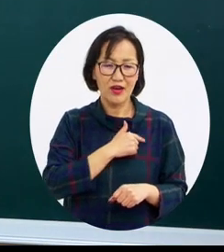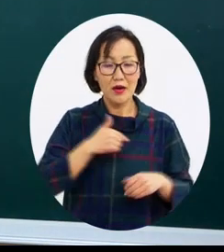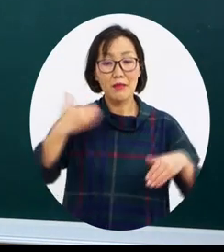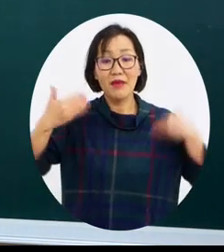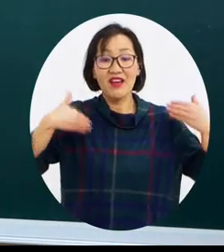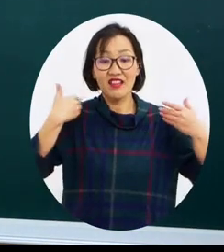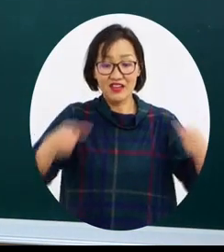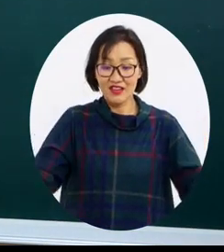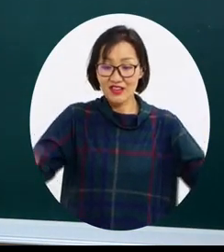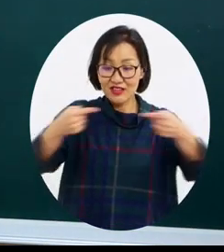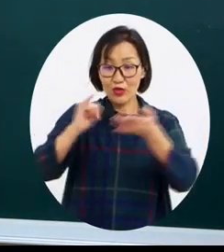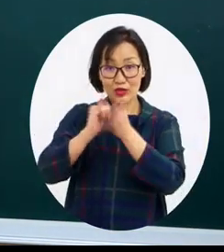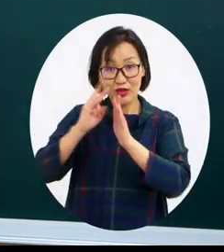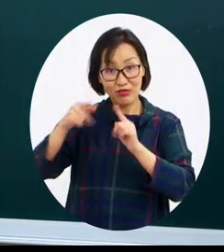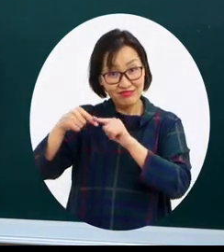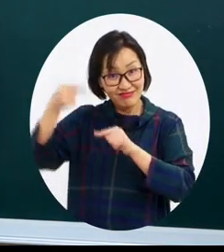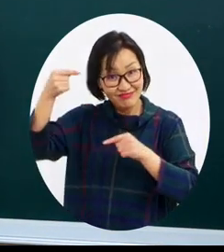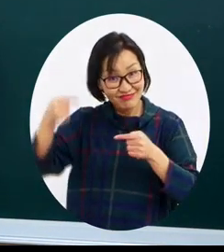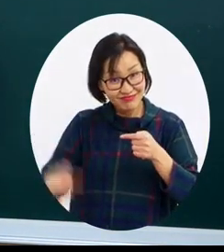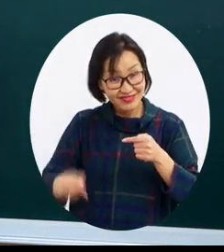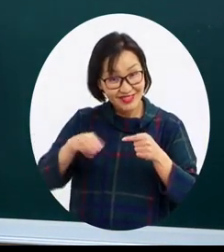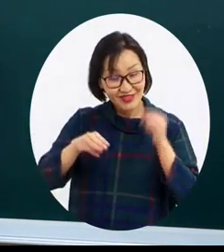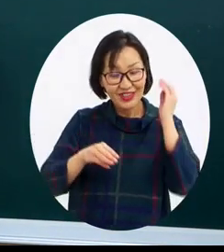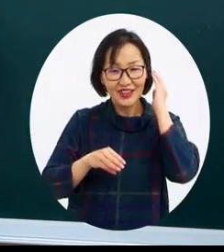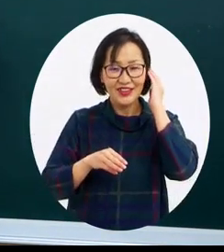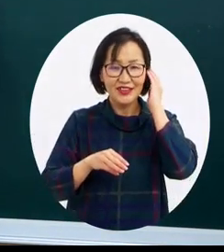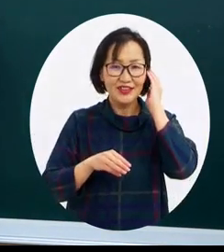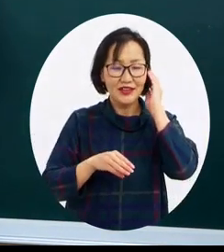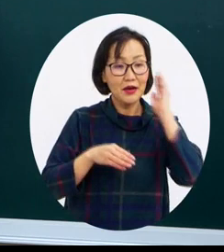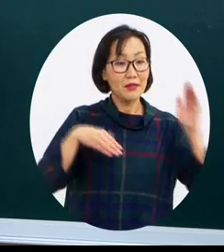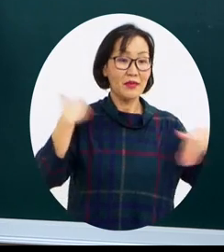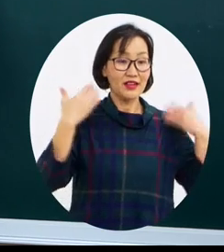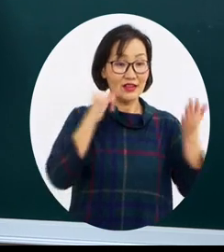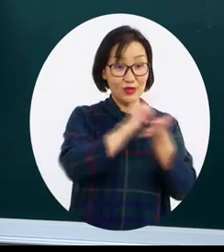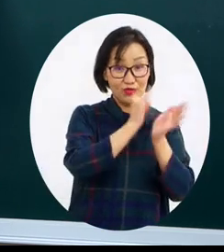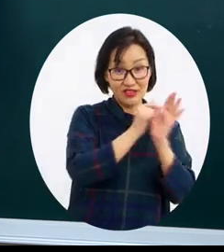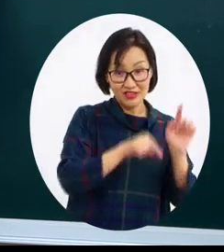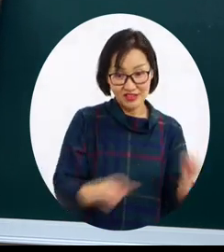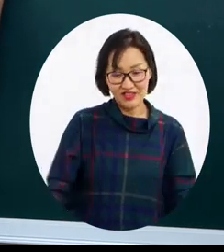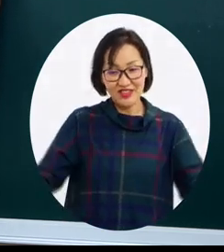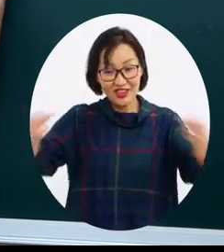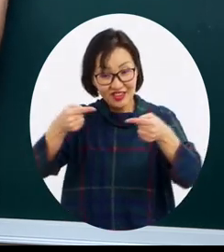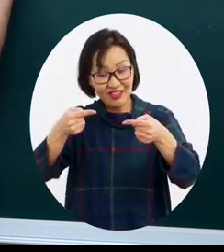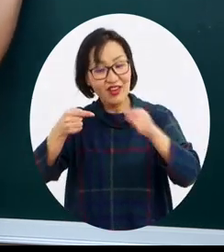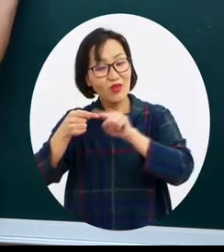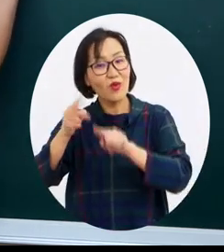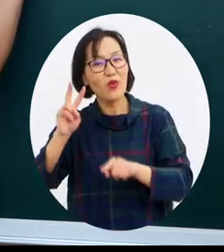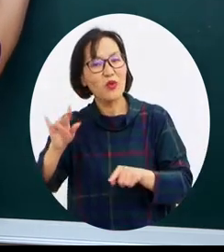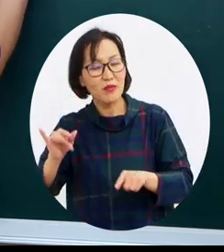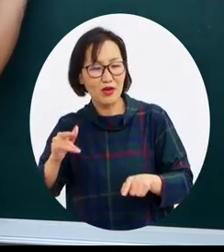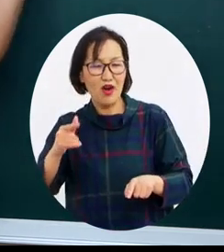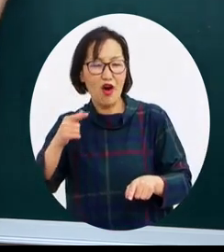Баярлахын эсрэг. За энэ бол маш их баярлах гэсэн утгатай байсан бол үүний эсрэг санаа